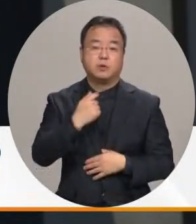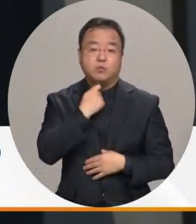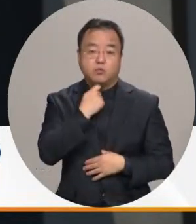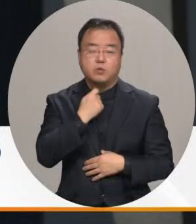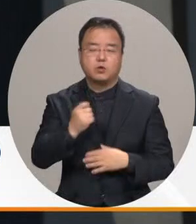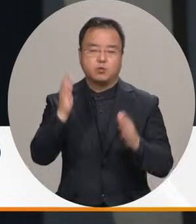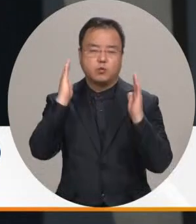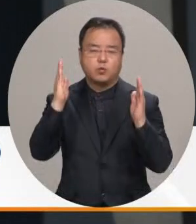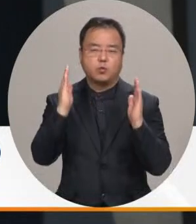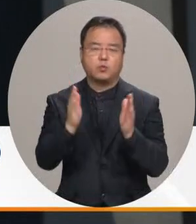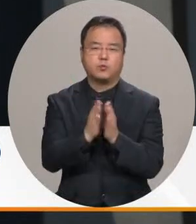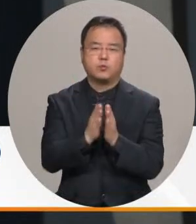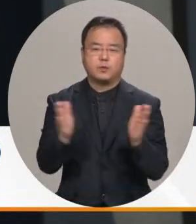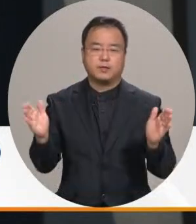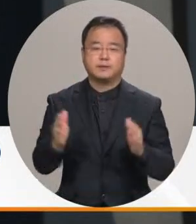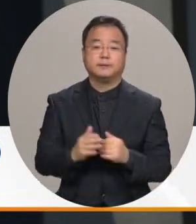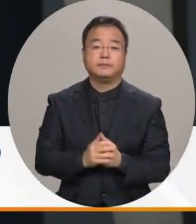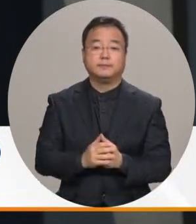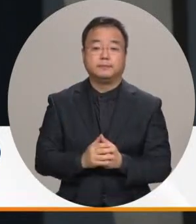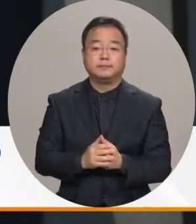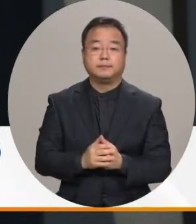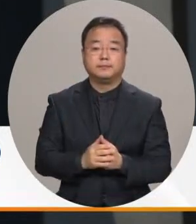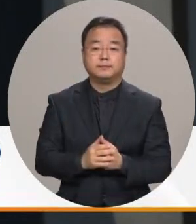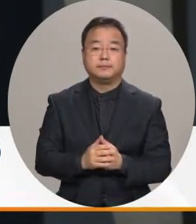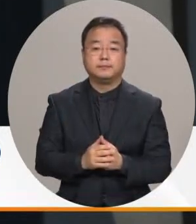공부를 시작했고요. 그런데